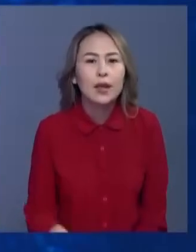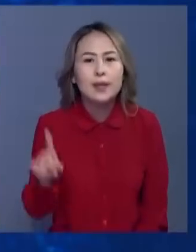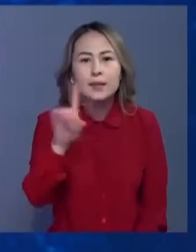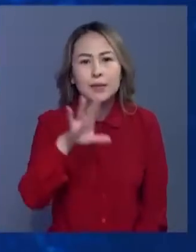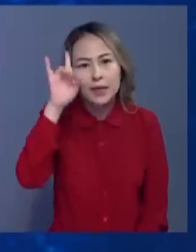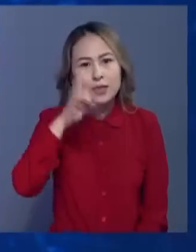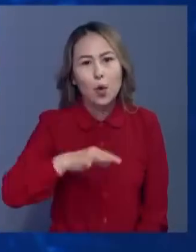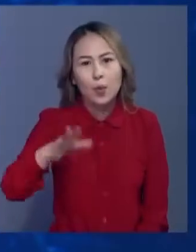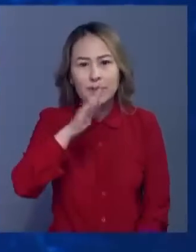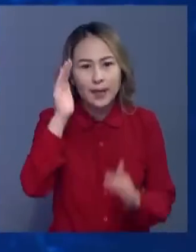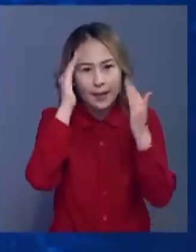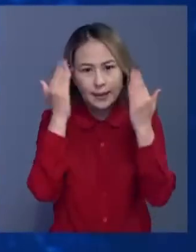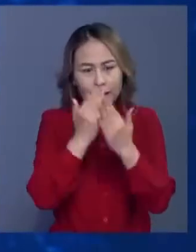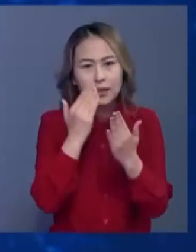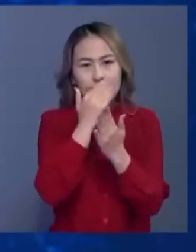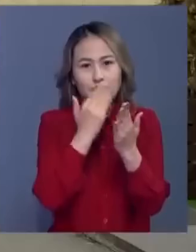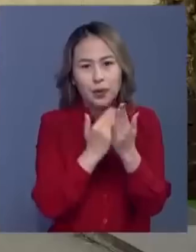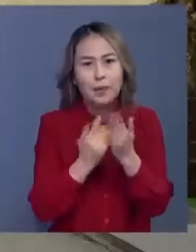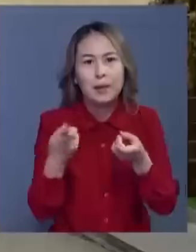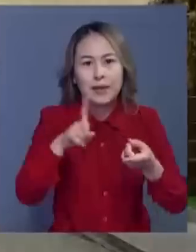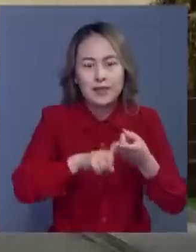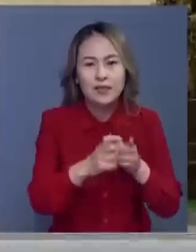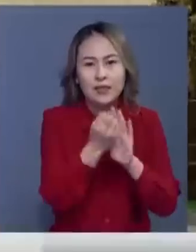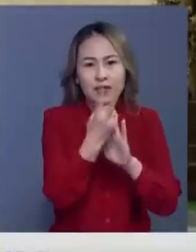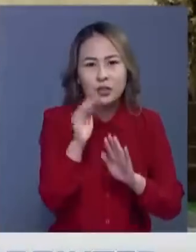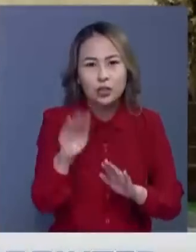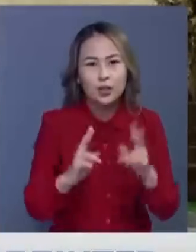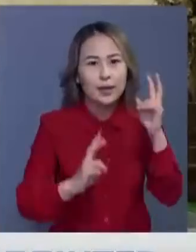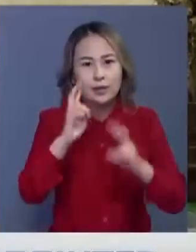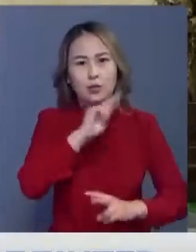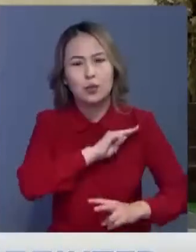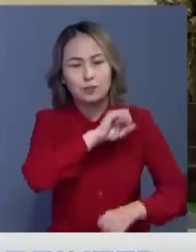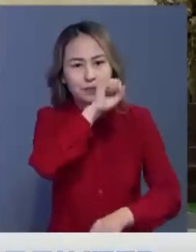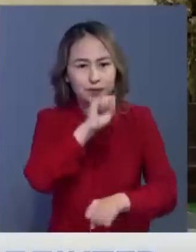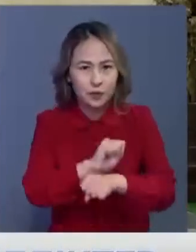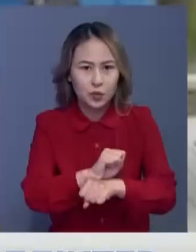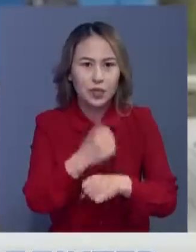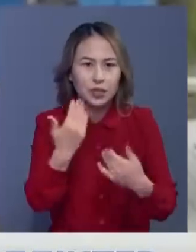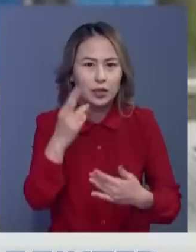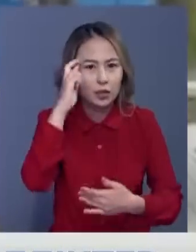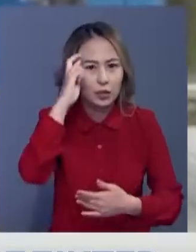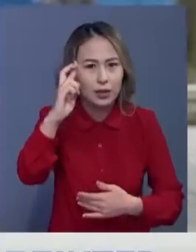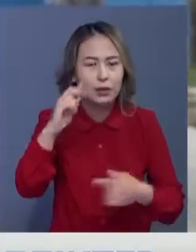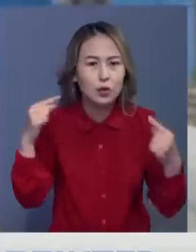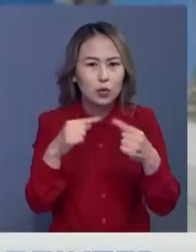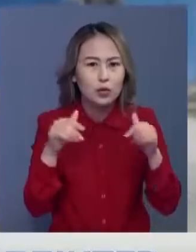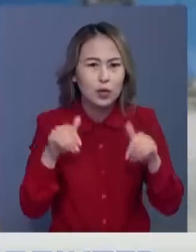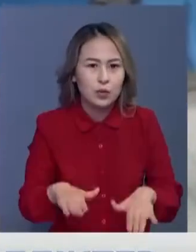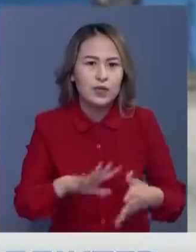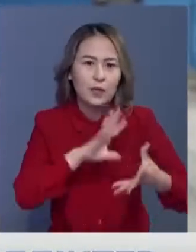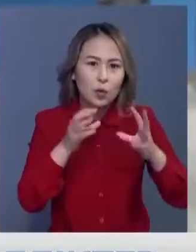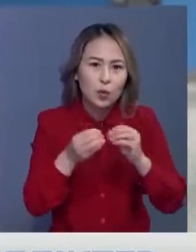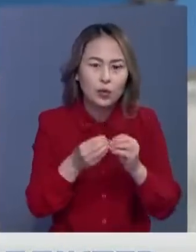Батыс Қазақстан облысында карантин режиміне байланысты 12 мыңдай кәсіпорын жұмысын тоқтатты. Осылайша ел үкіметі қабылдаған